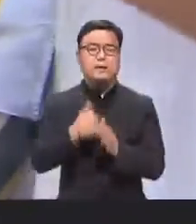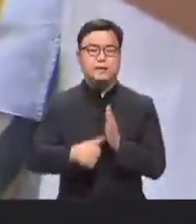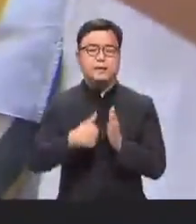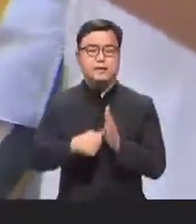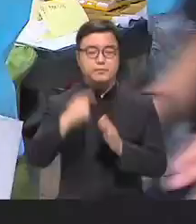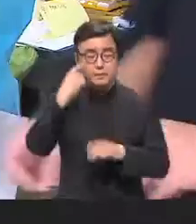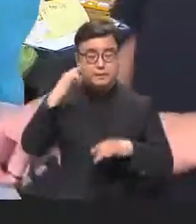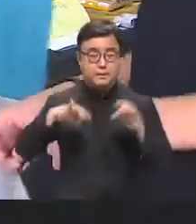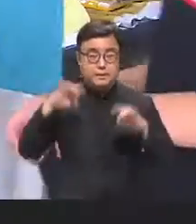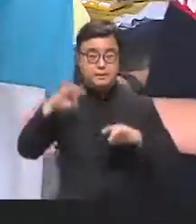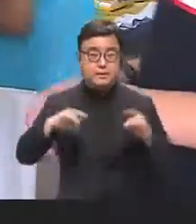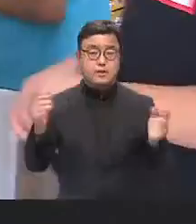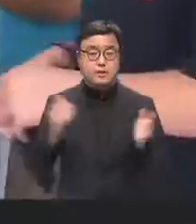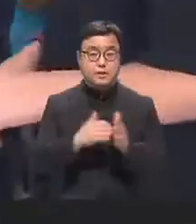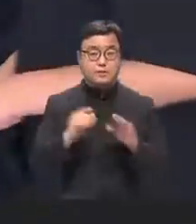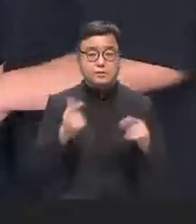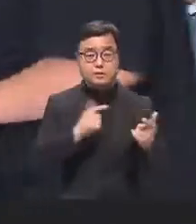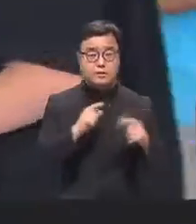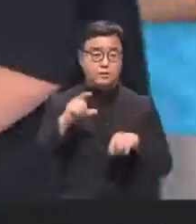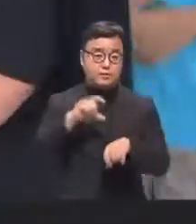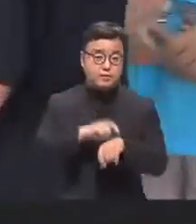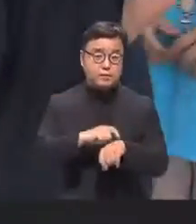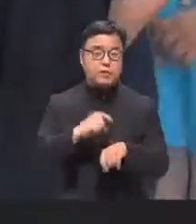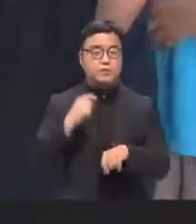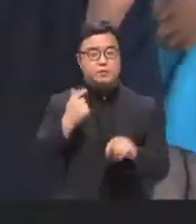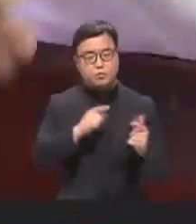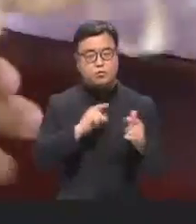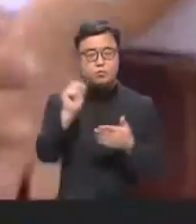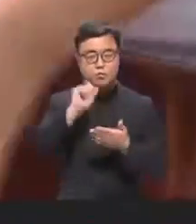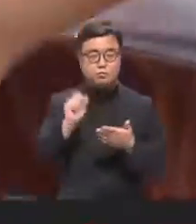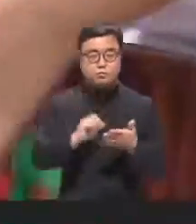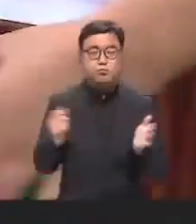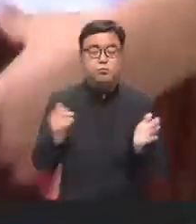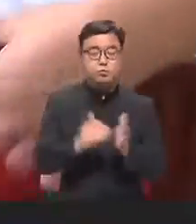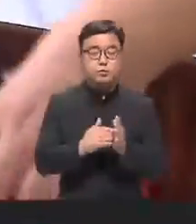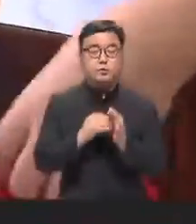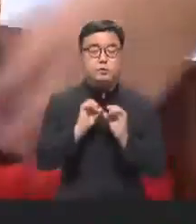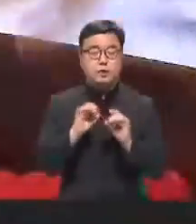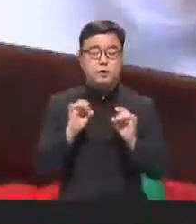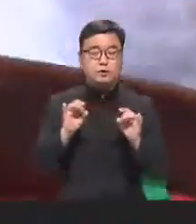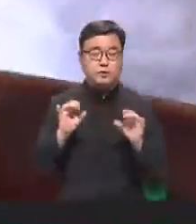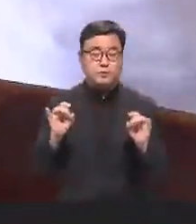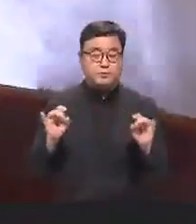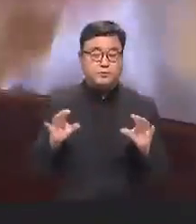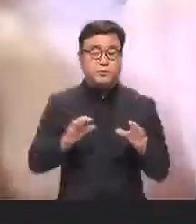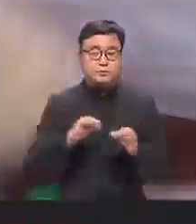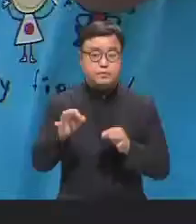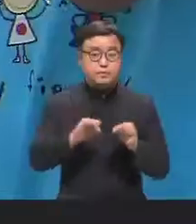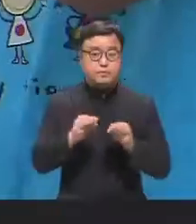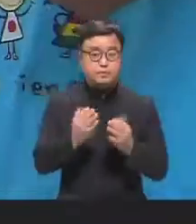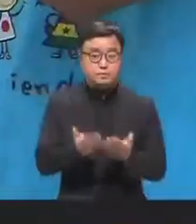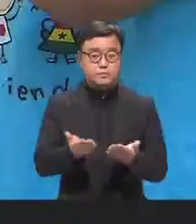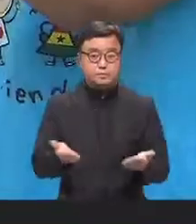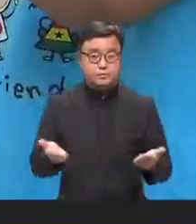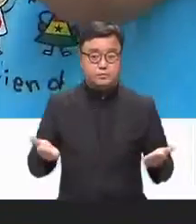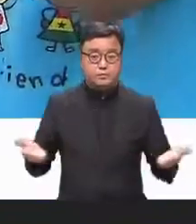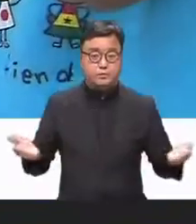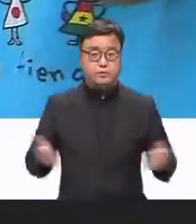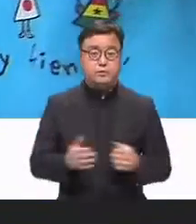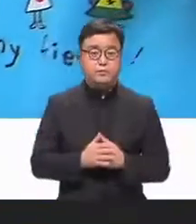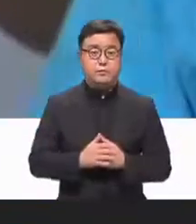인형, 알록달록 액세서리와 학용품까지 장터에서 저마다 맵시를 뽐내고 있습니다.